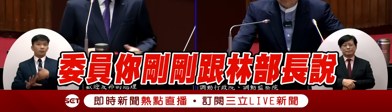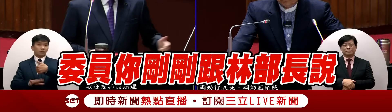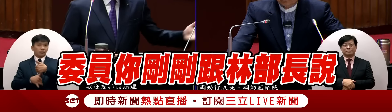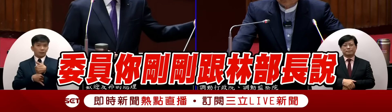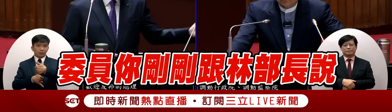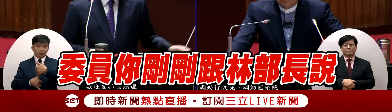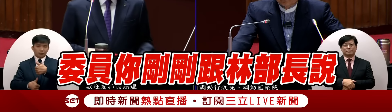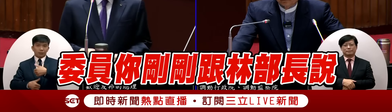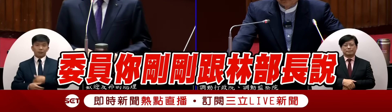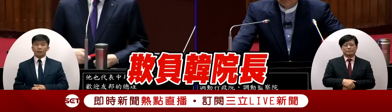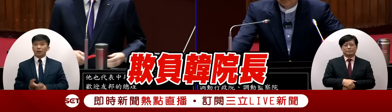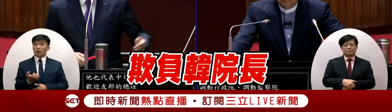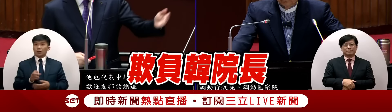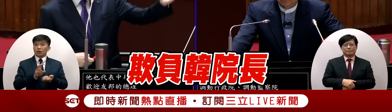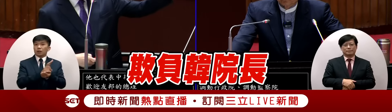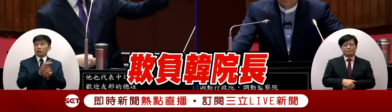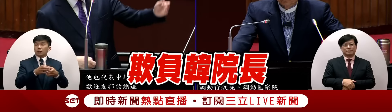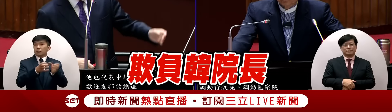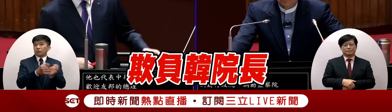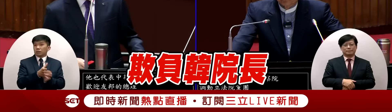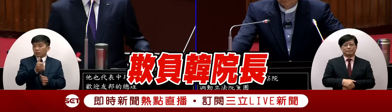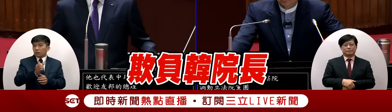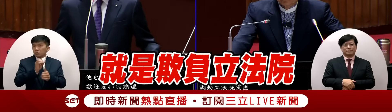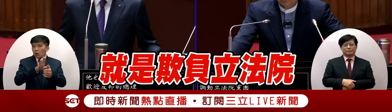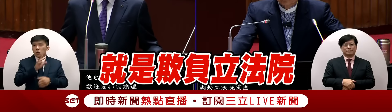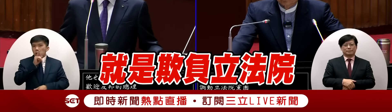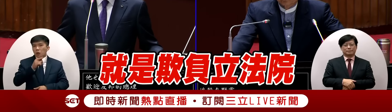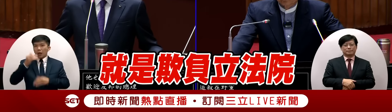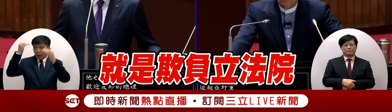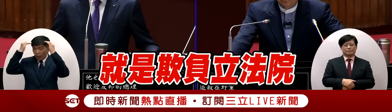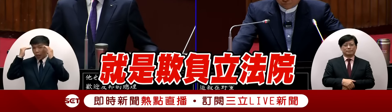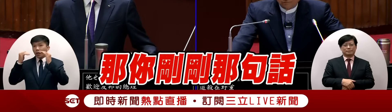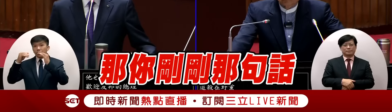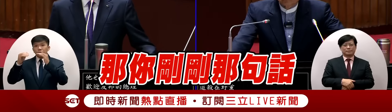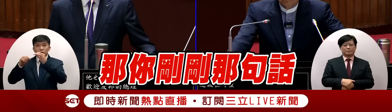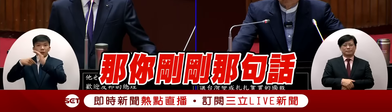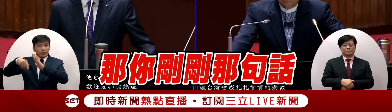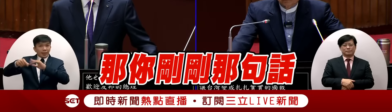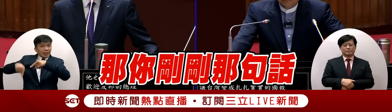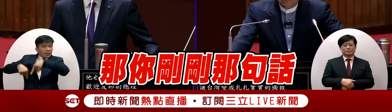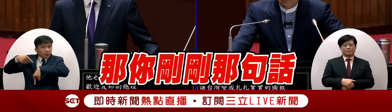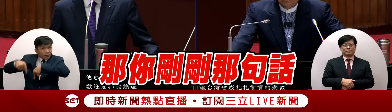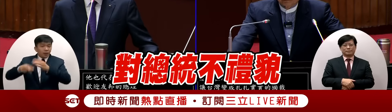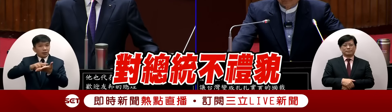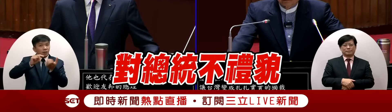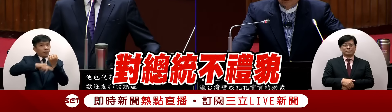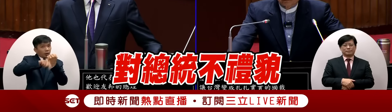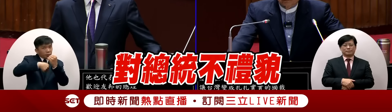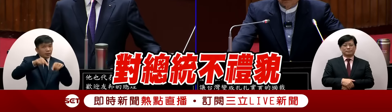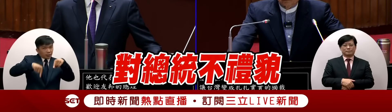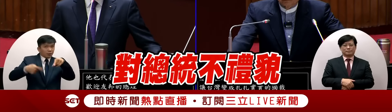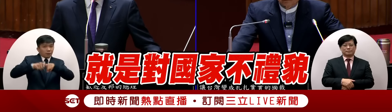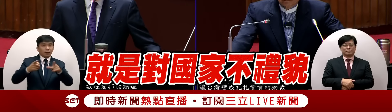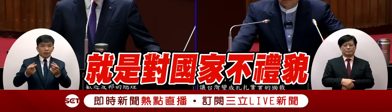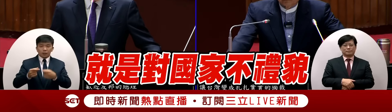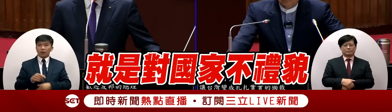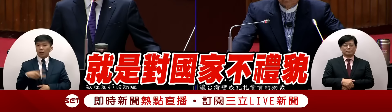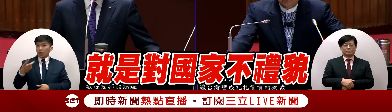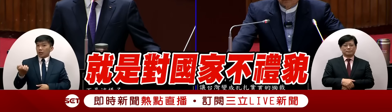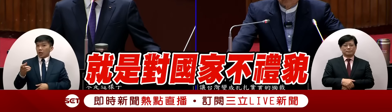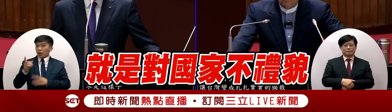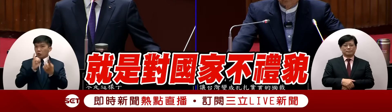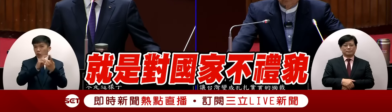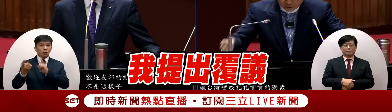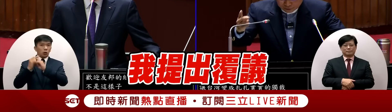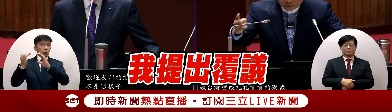刚跟林部长说，欺负韩院长就是欺负立法院。刚刚你那一句话，对总统不礼貌，都是对国